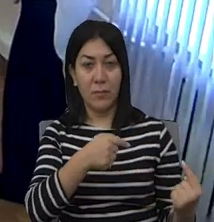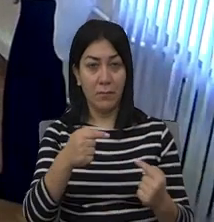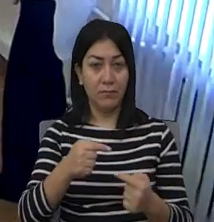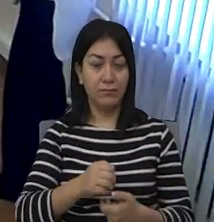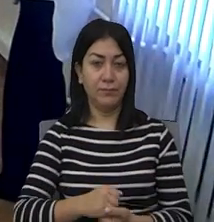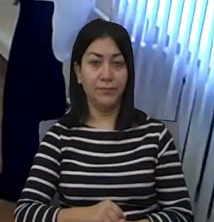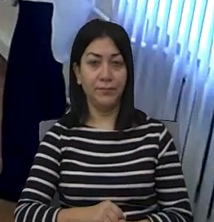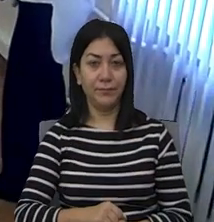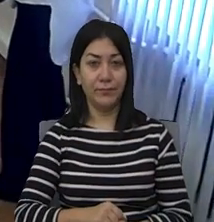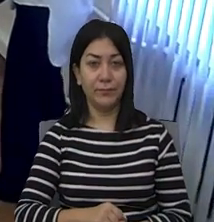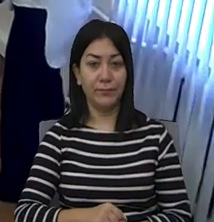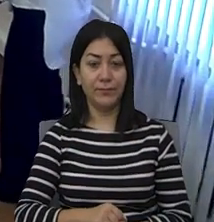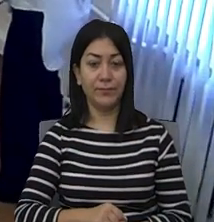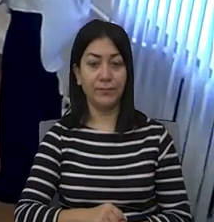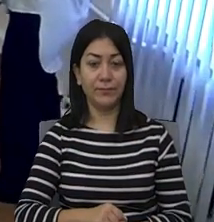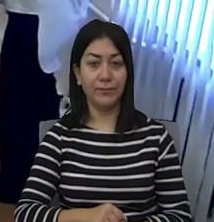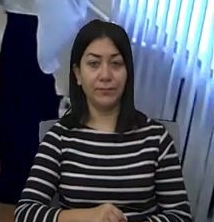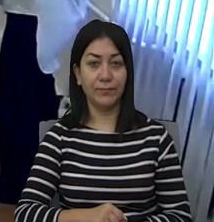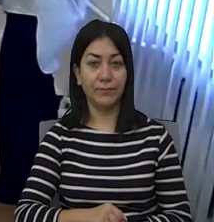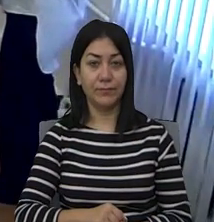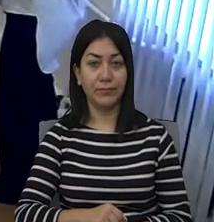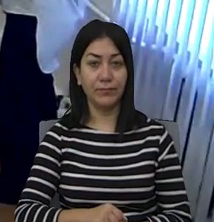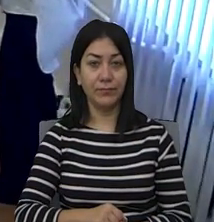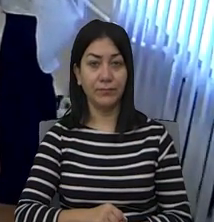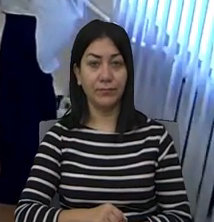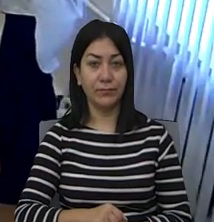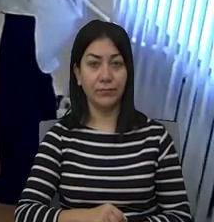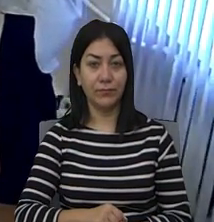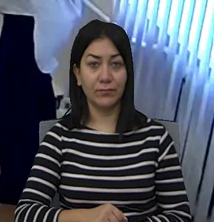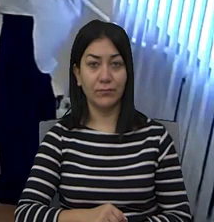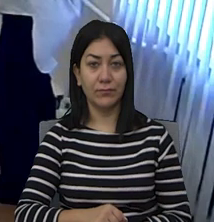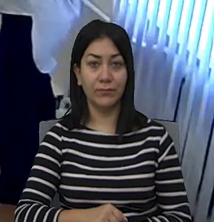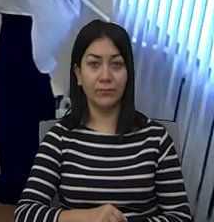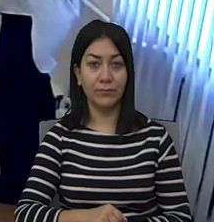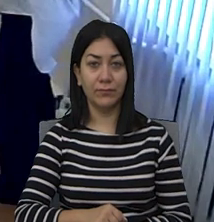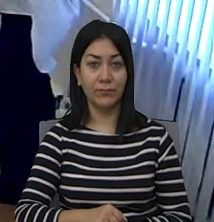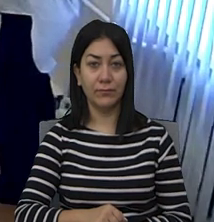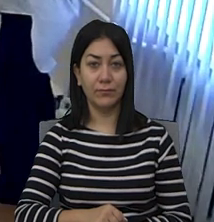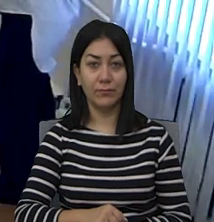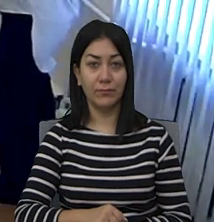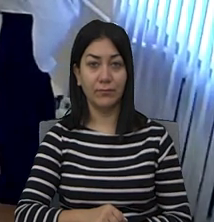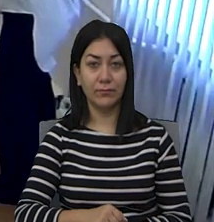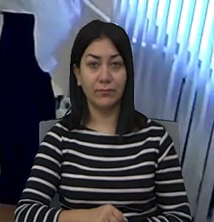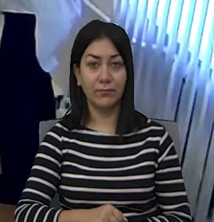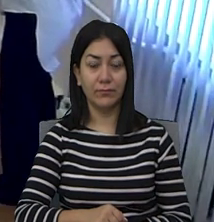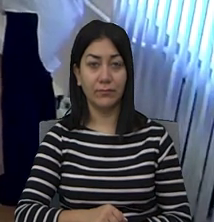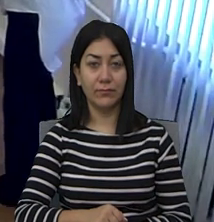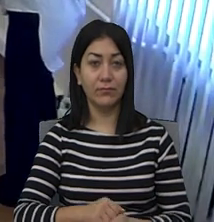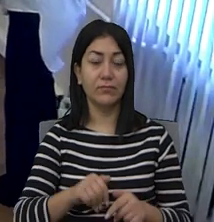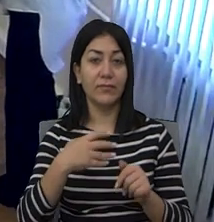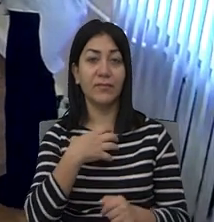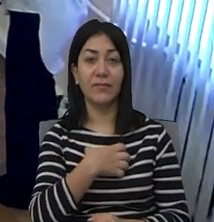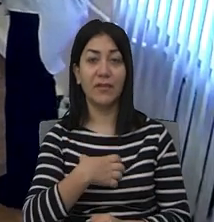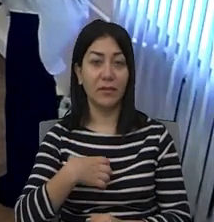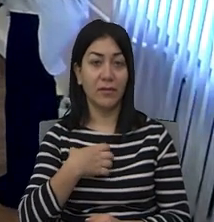play these essential democratic roles effectively, they need adequate funding both nationally and locally. Այս էական ուրեմն